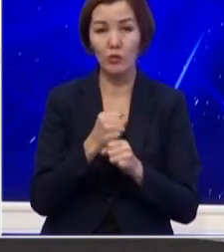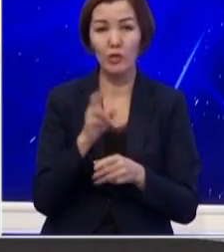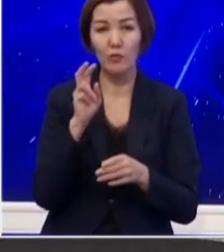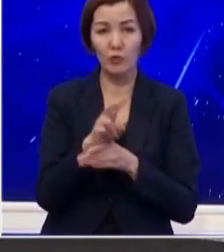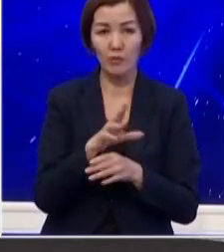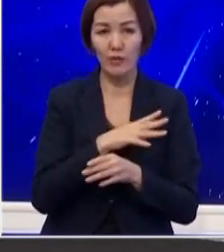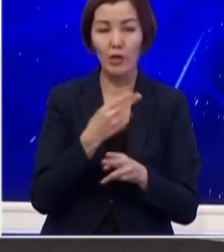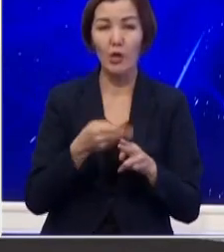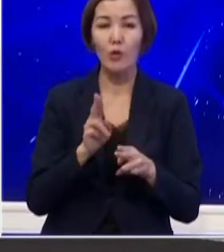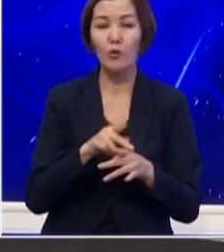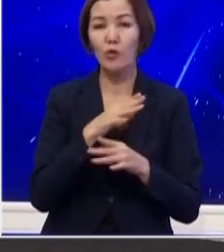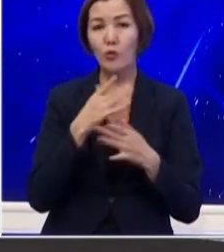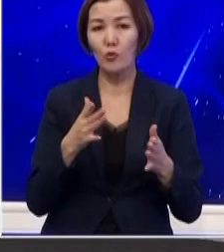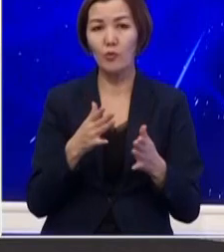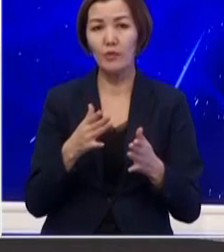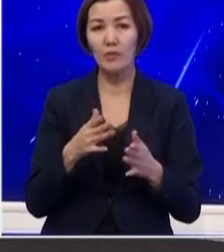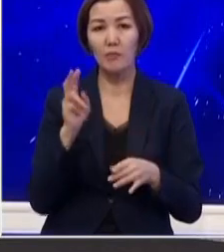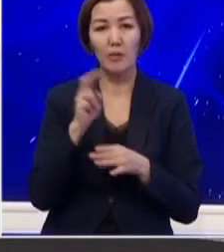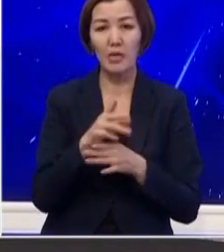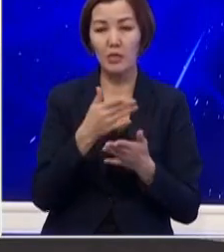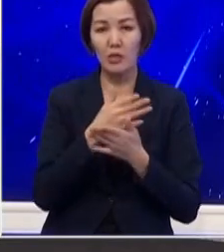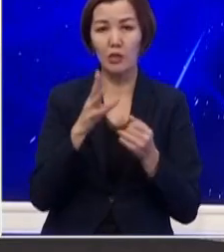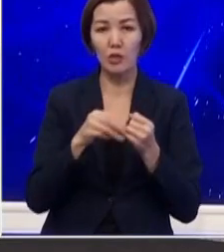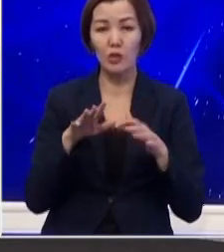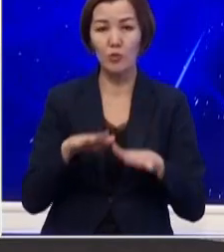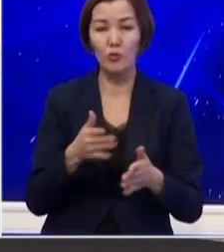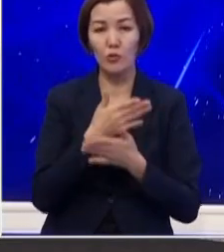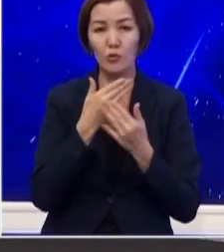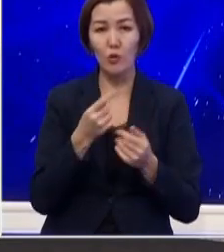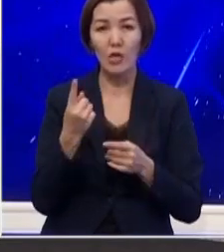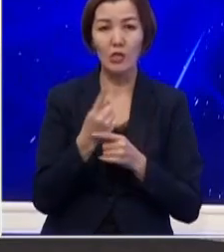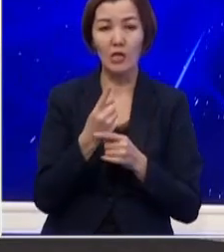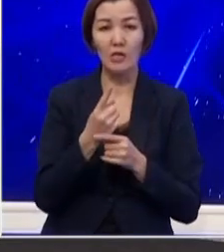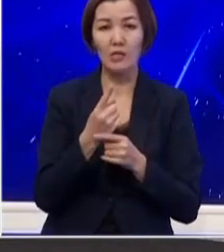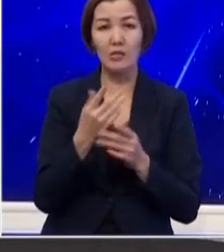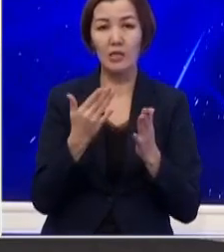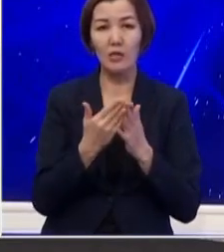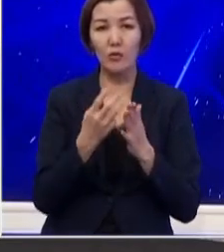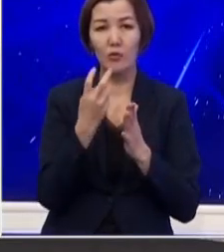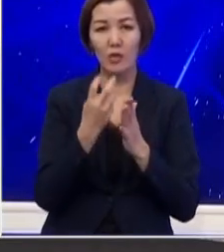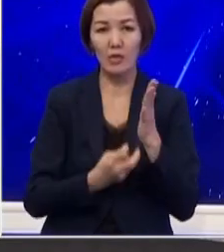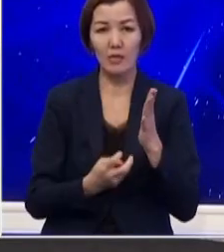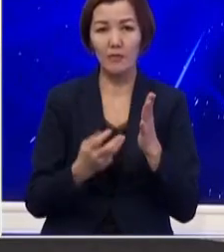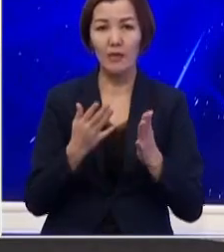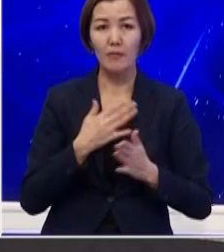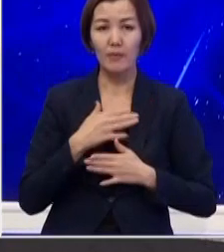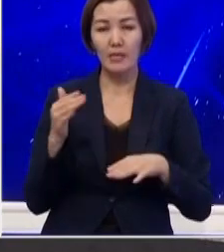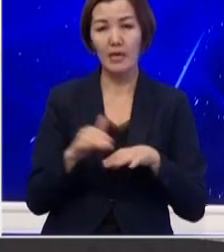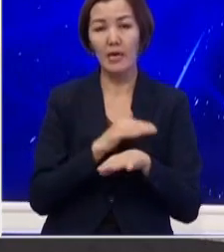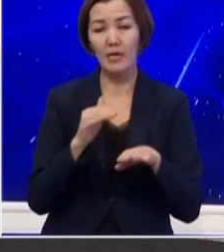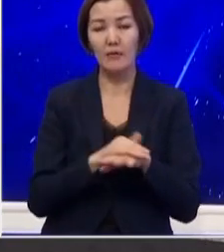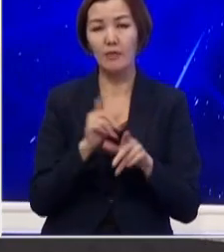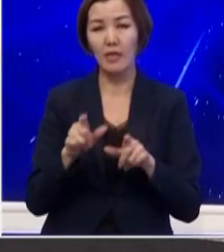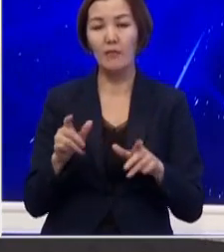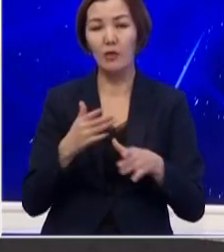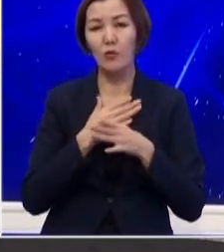шығады. Себебі көбісінің басқа барар жері жоқ. Жалғыз қалғандар да бар. Мен өзім айына бір рет олардың басын қосамын. Бізге қайырымды жандар